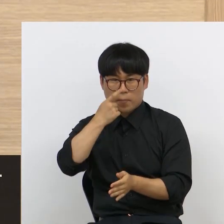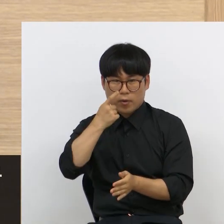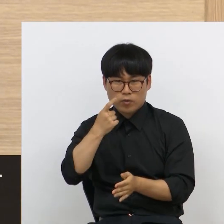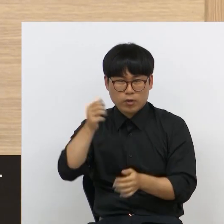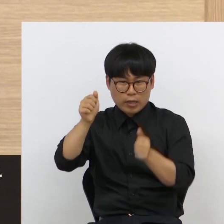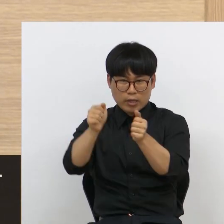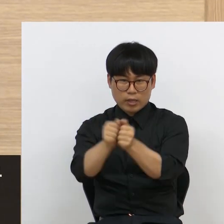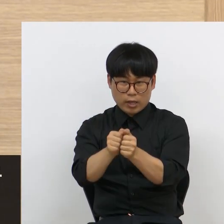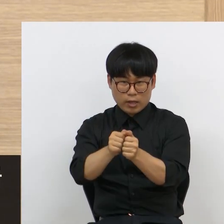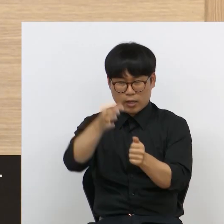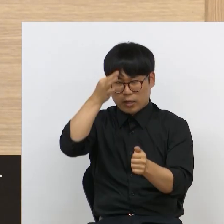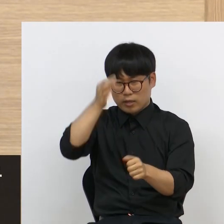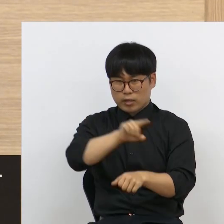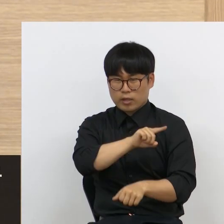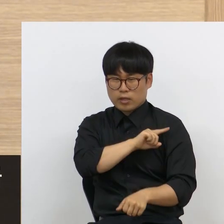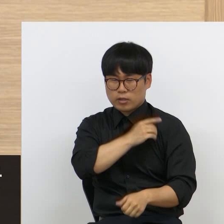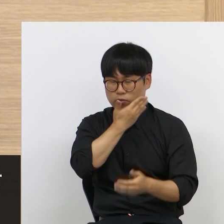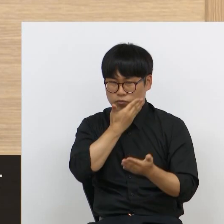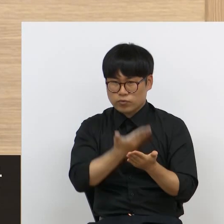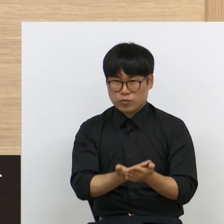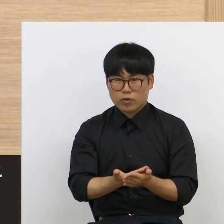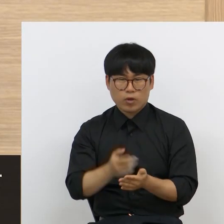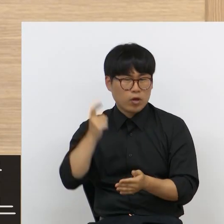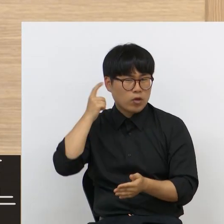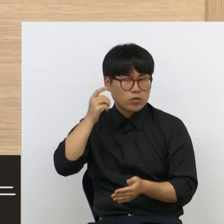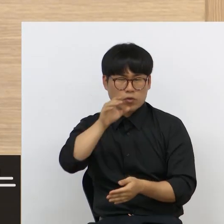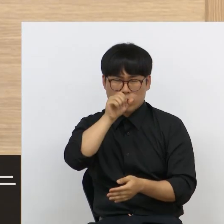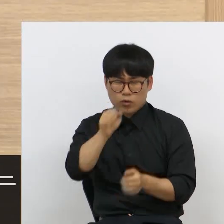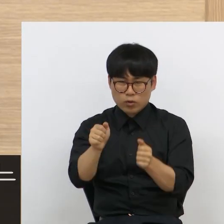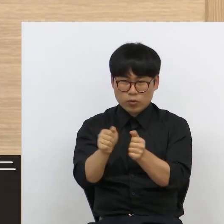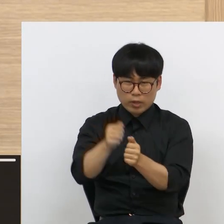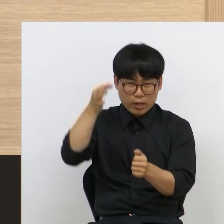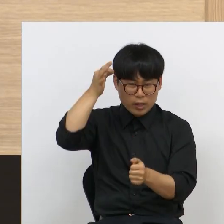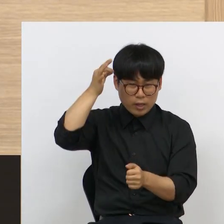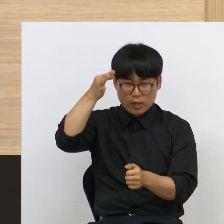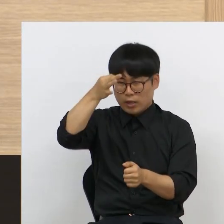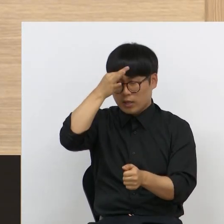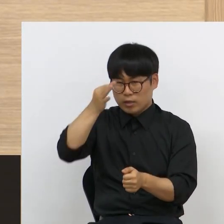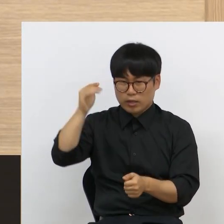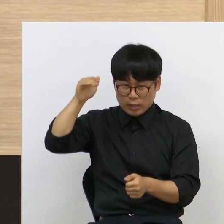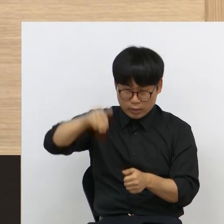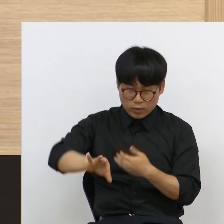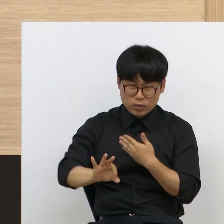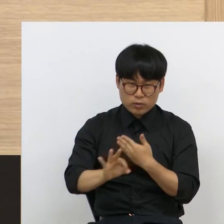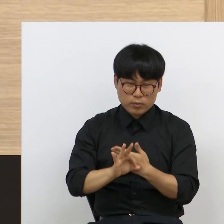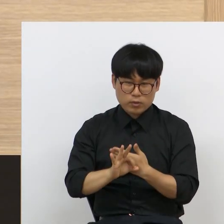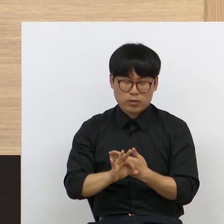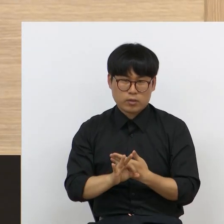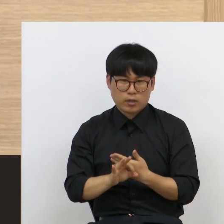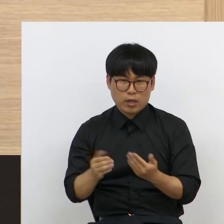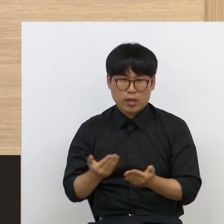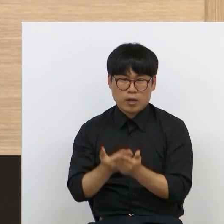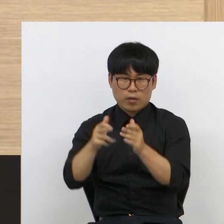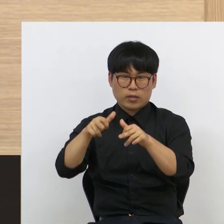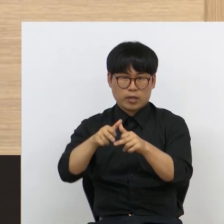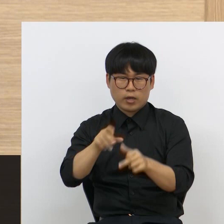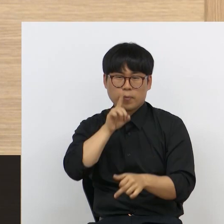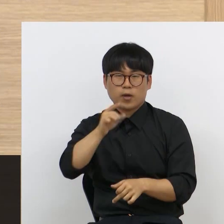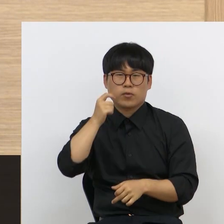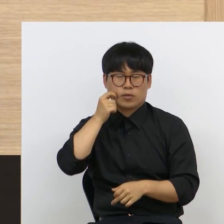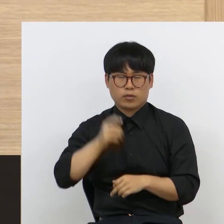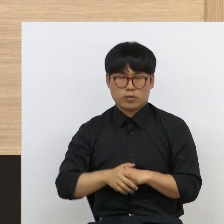중요합니다. 뭐 아무리 청력이 좋아도 뇌의 기능이 떨어지는 이런 발달장애 있는 아이들은 말을 못하는 거가 또 아주